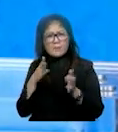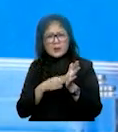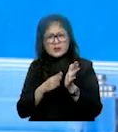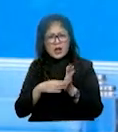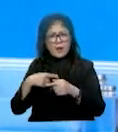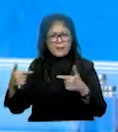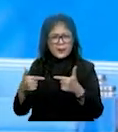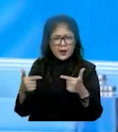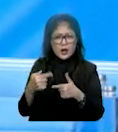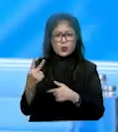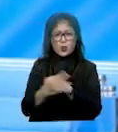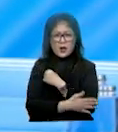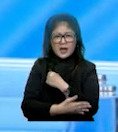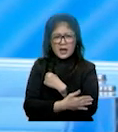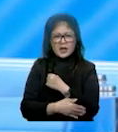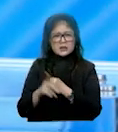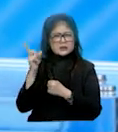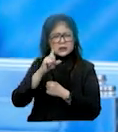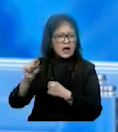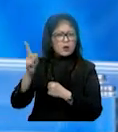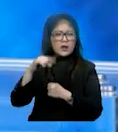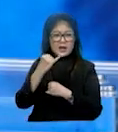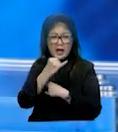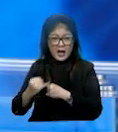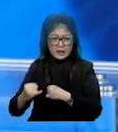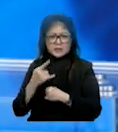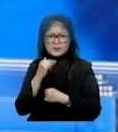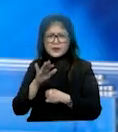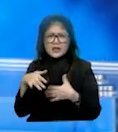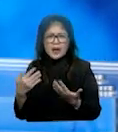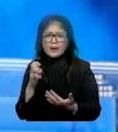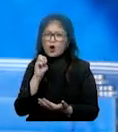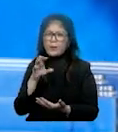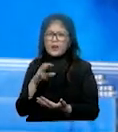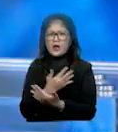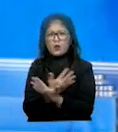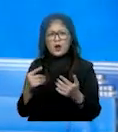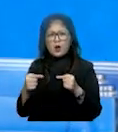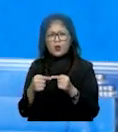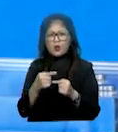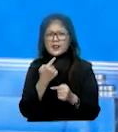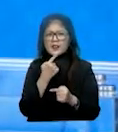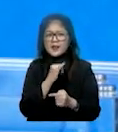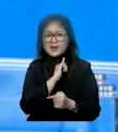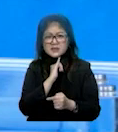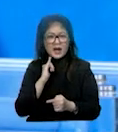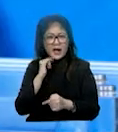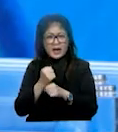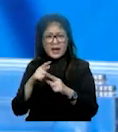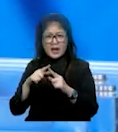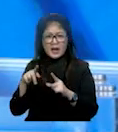negara ini seolah jauh dari kata berakhir. Lalu seperti apa komentar warga terkait serangan tentara Israel ke